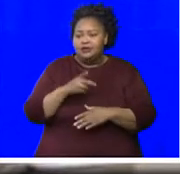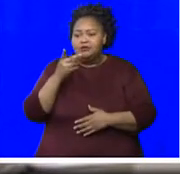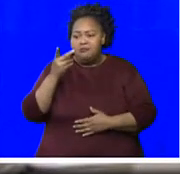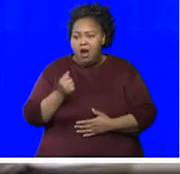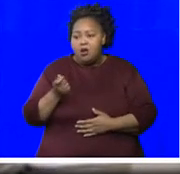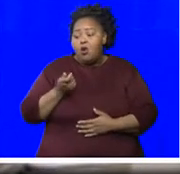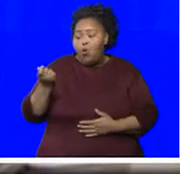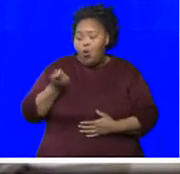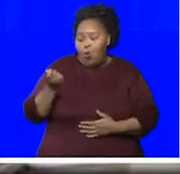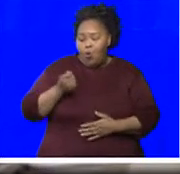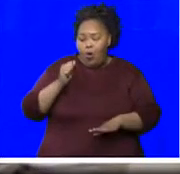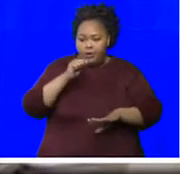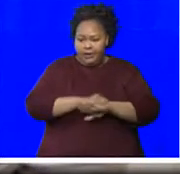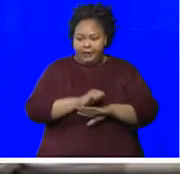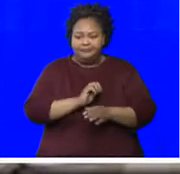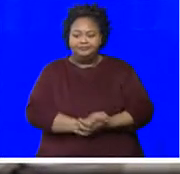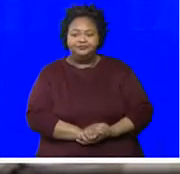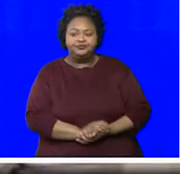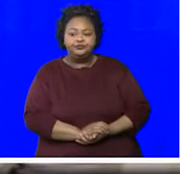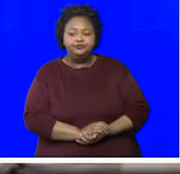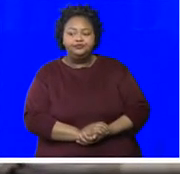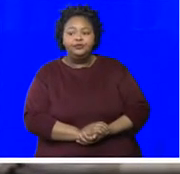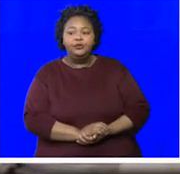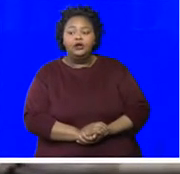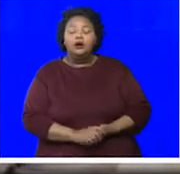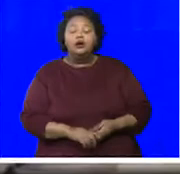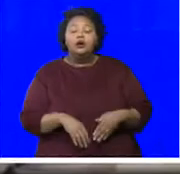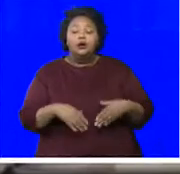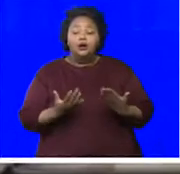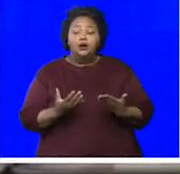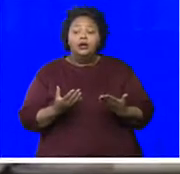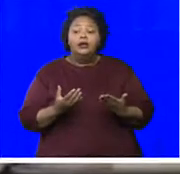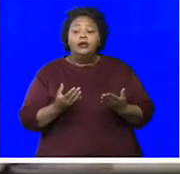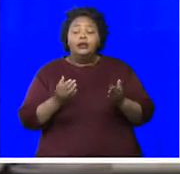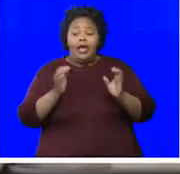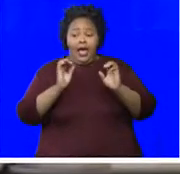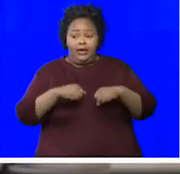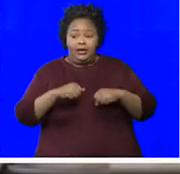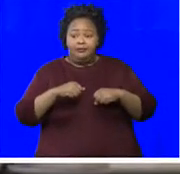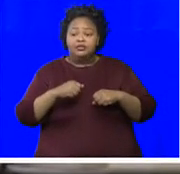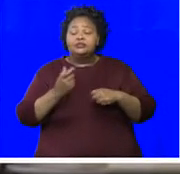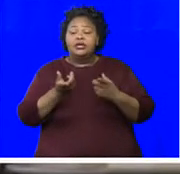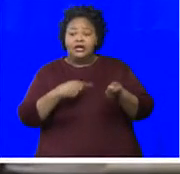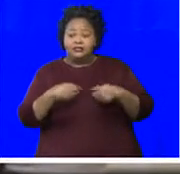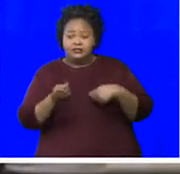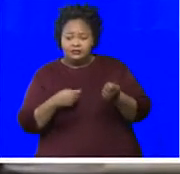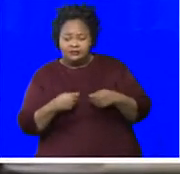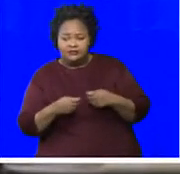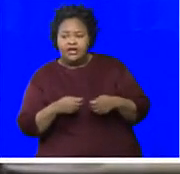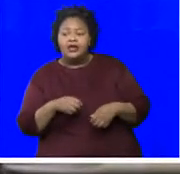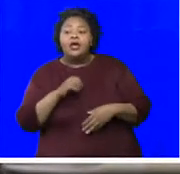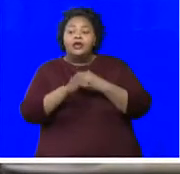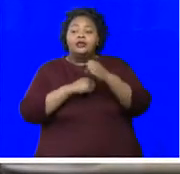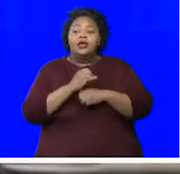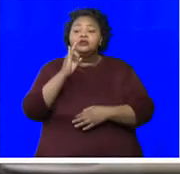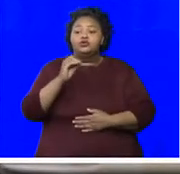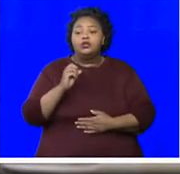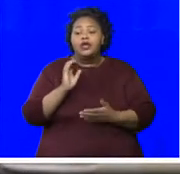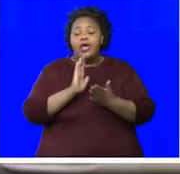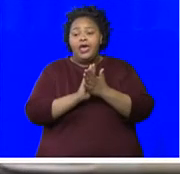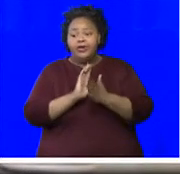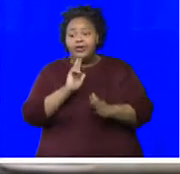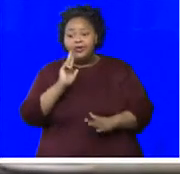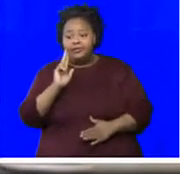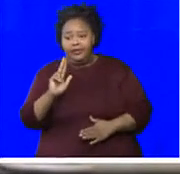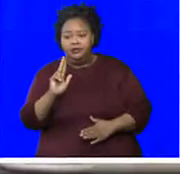tekuthengiselana. Lesivumelwano sokuthengiselana-ke sasayinwa baholi bemave ngenyanga yendlovu lenkulu ngeminyaka wanga-2018 eGigali